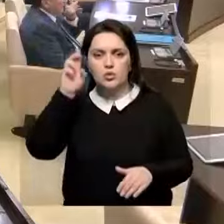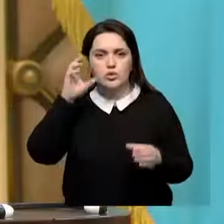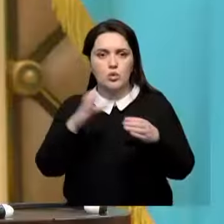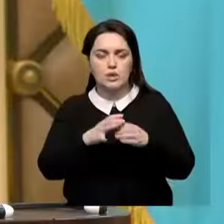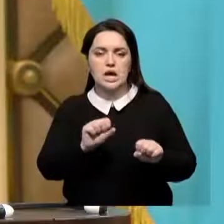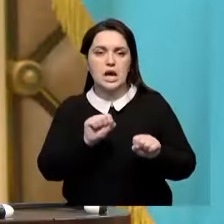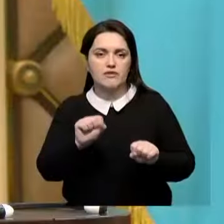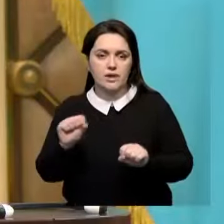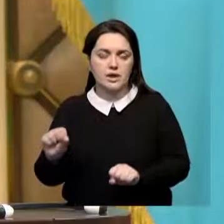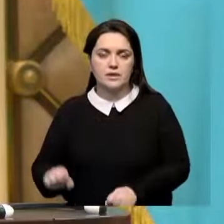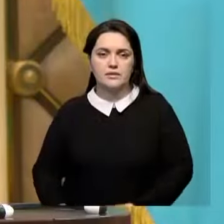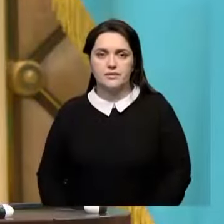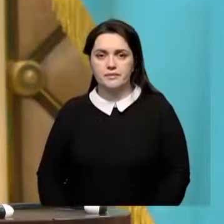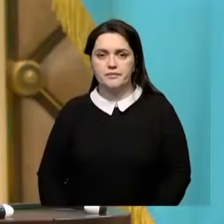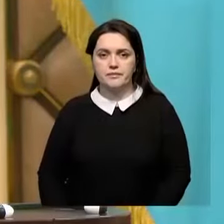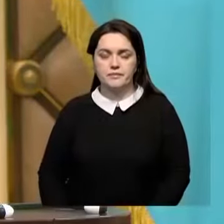адвокатов.